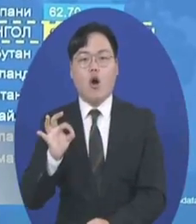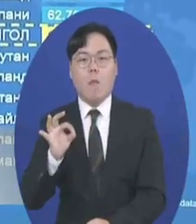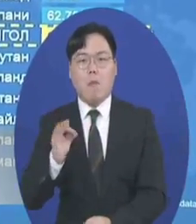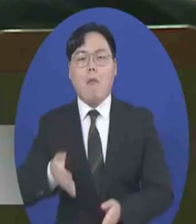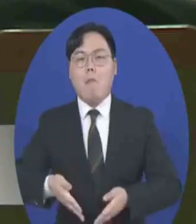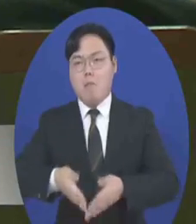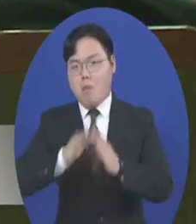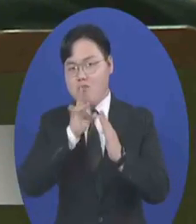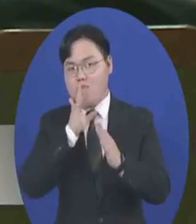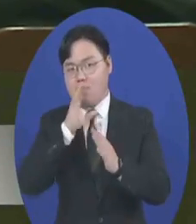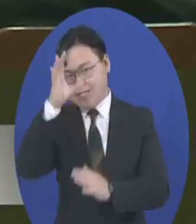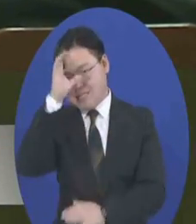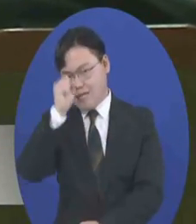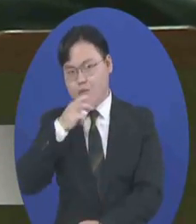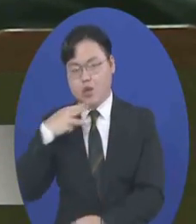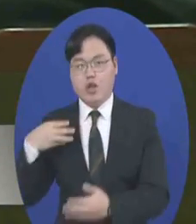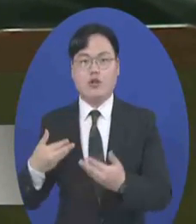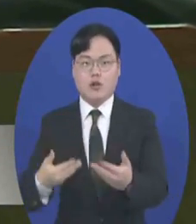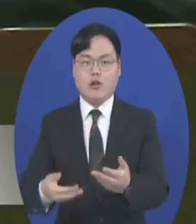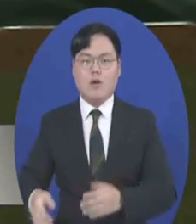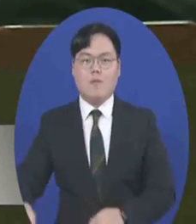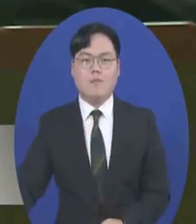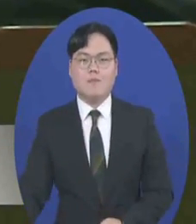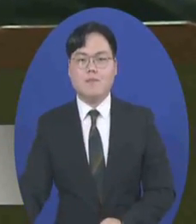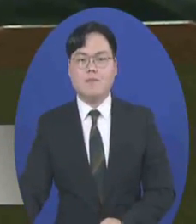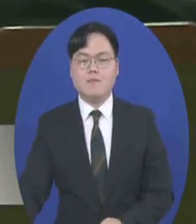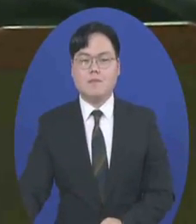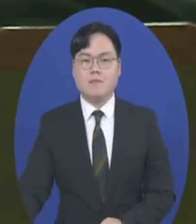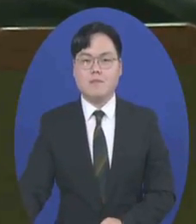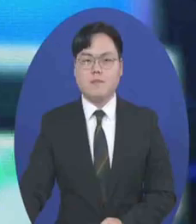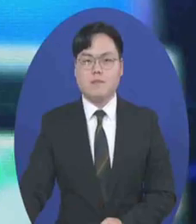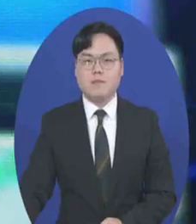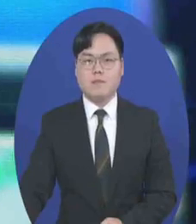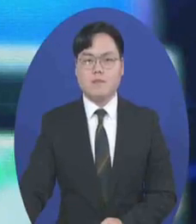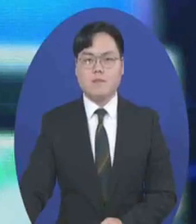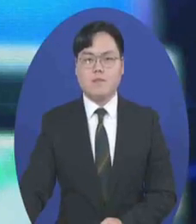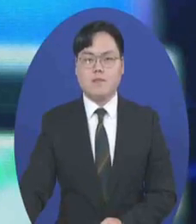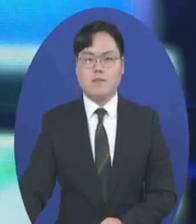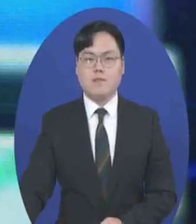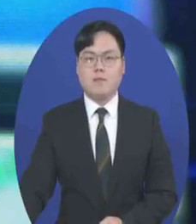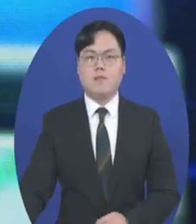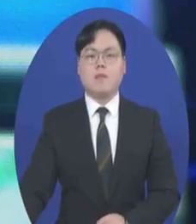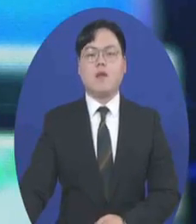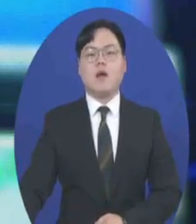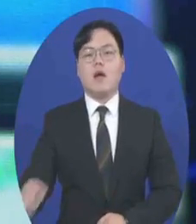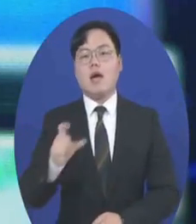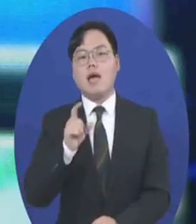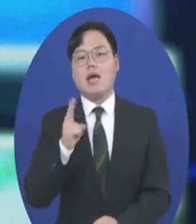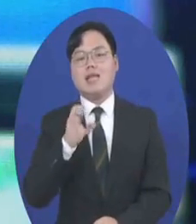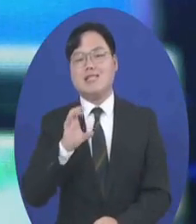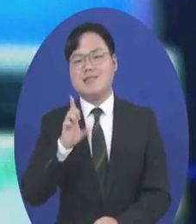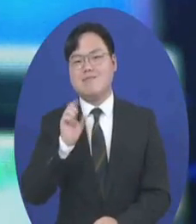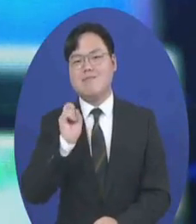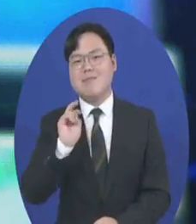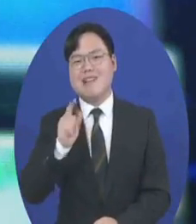ерөнхий сайд уулзалтын үеэр мэдээлж байна. Эрдэс үеийн салбараас энэ оны эхний